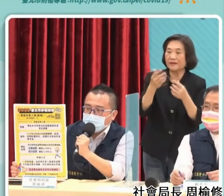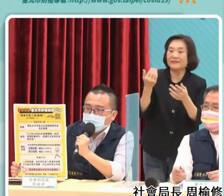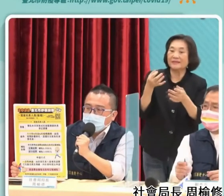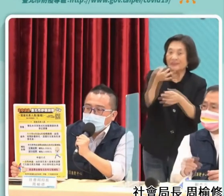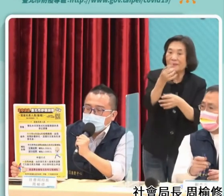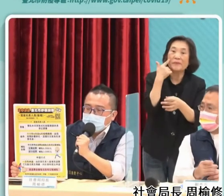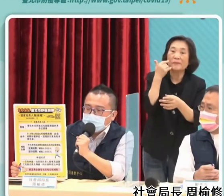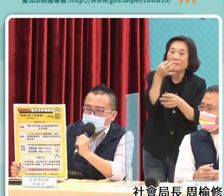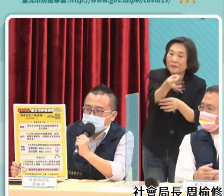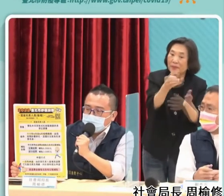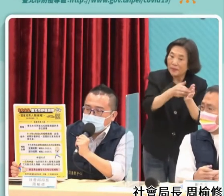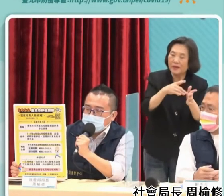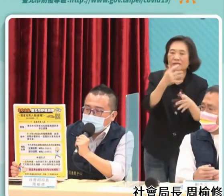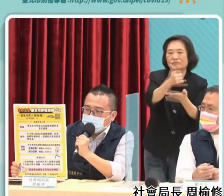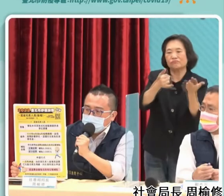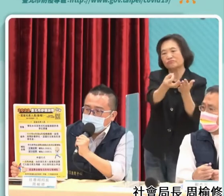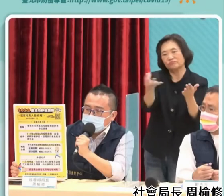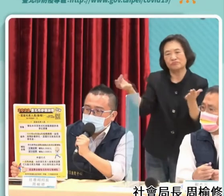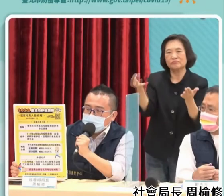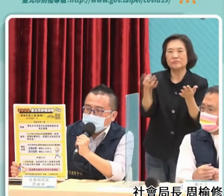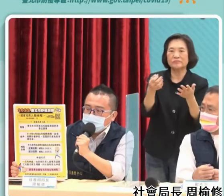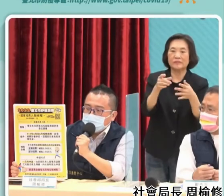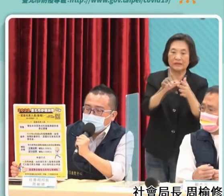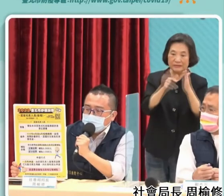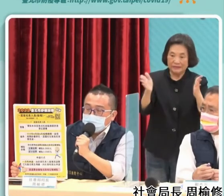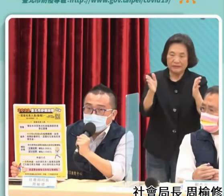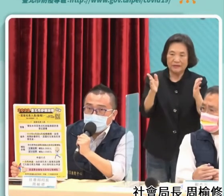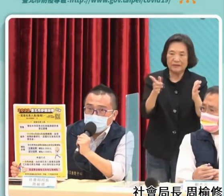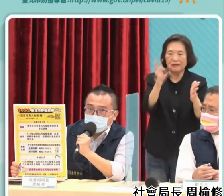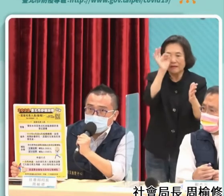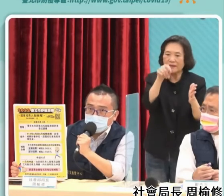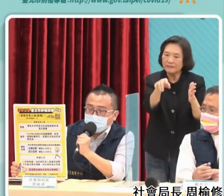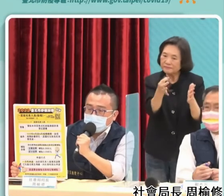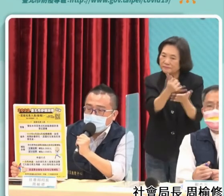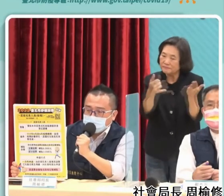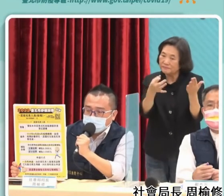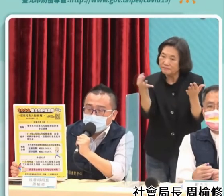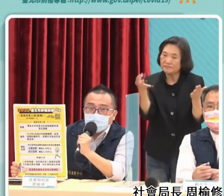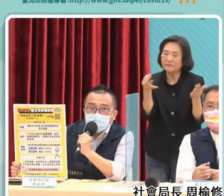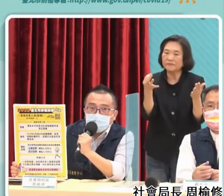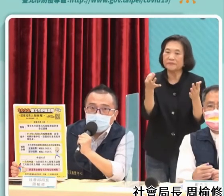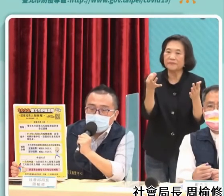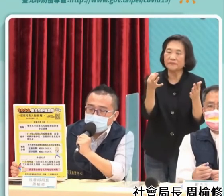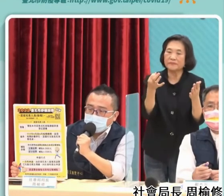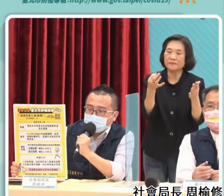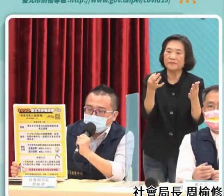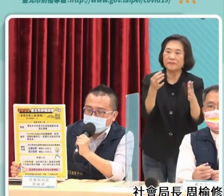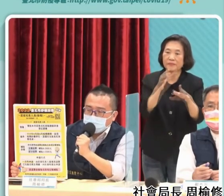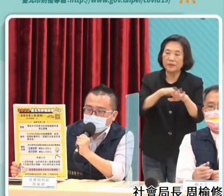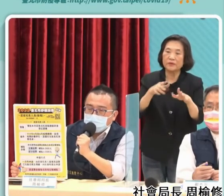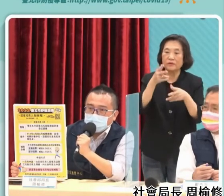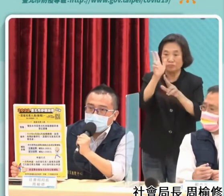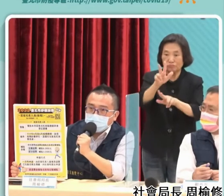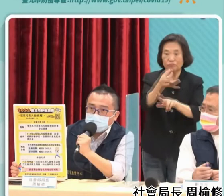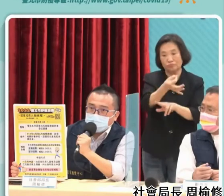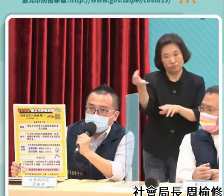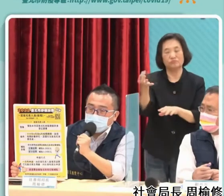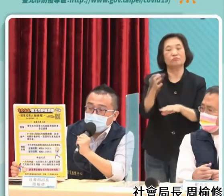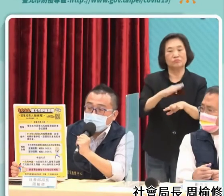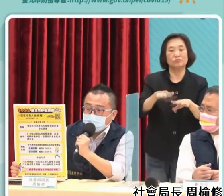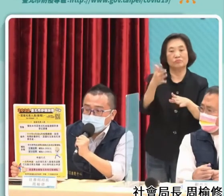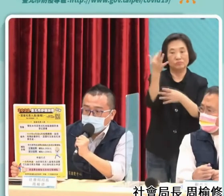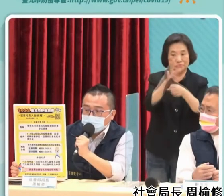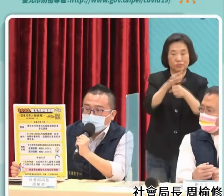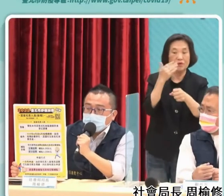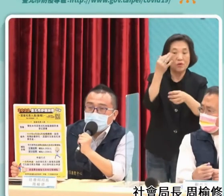费用。那么在这个停托期间呢，依退费金额我们定额分两个。一个您全额退费，那我们就补